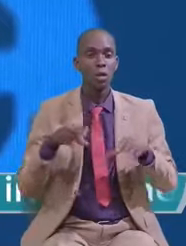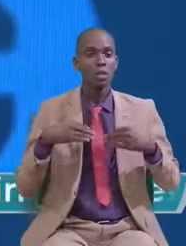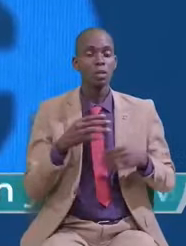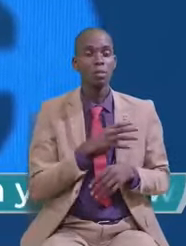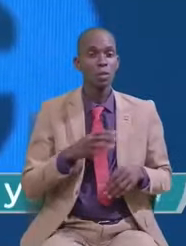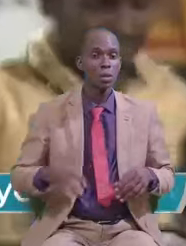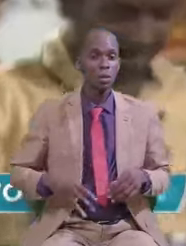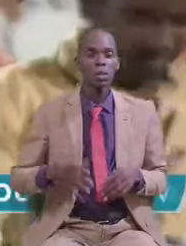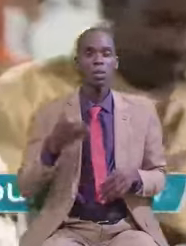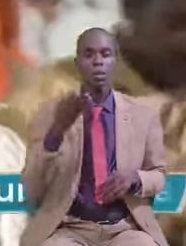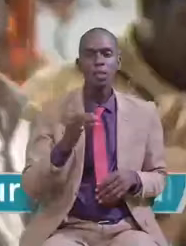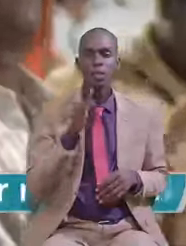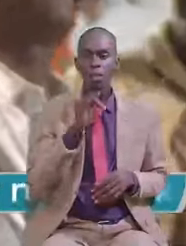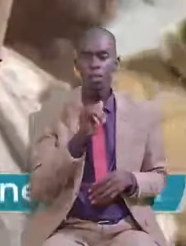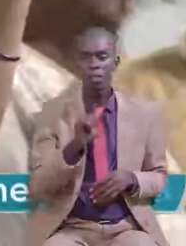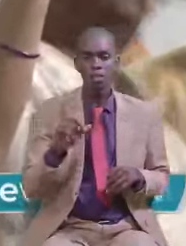la fiche.